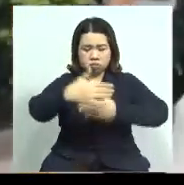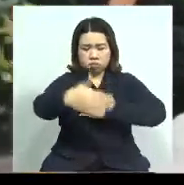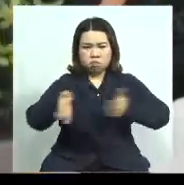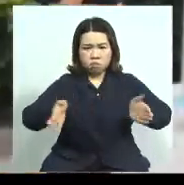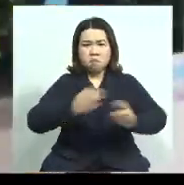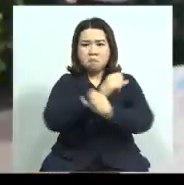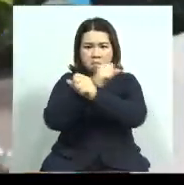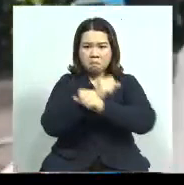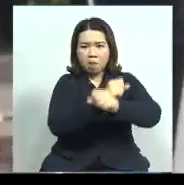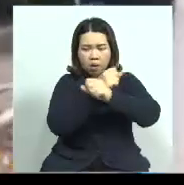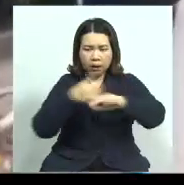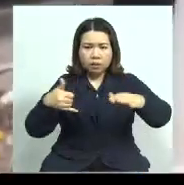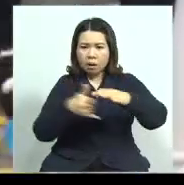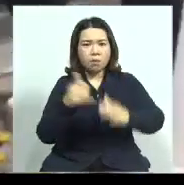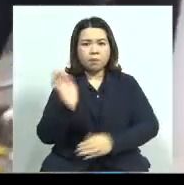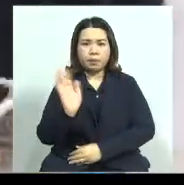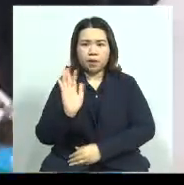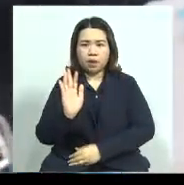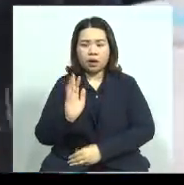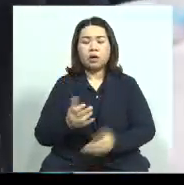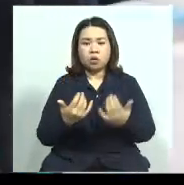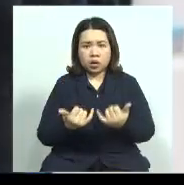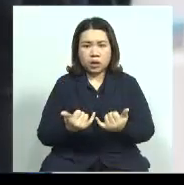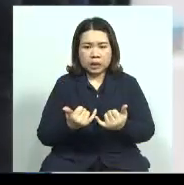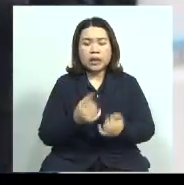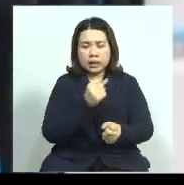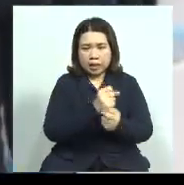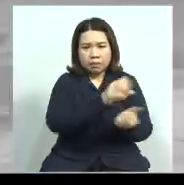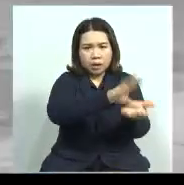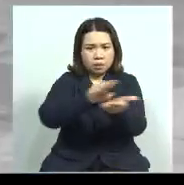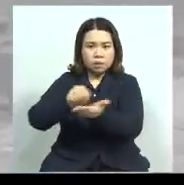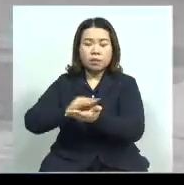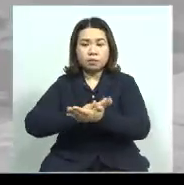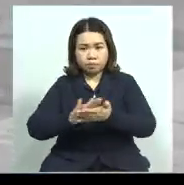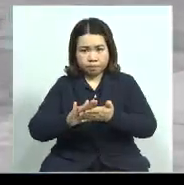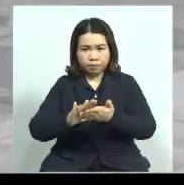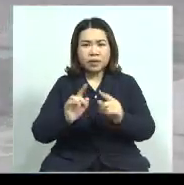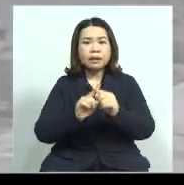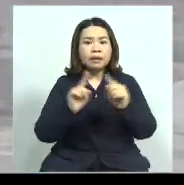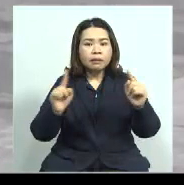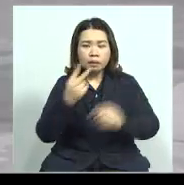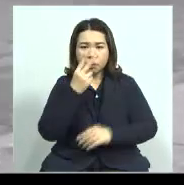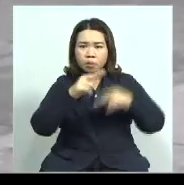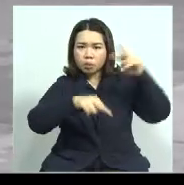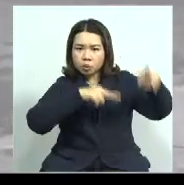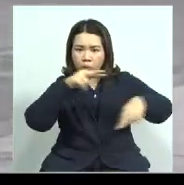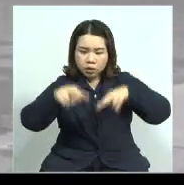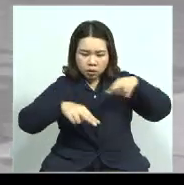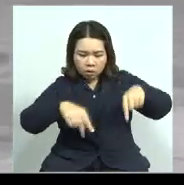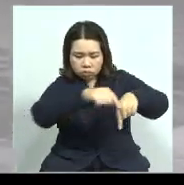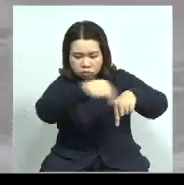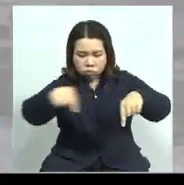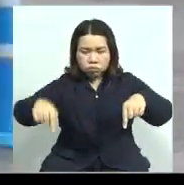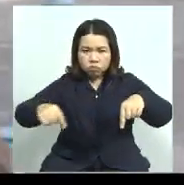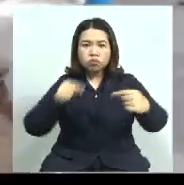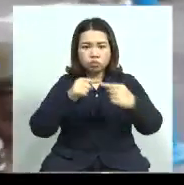ให้ผู้ที่เกี่ยวข้องเข้าไปในพื้นที่ล่าสุดเจ้าหน้าที่สามารถเก็บกู้ได้เรียบร้อยแล้วนะคะแต่ว่ายังต้องตรวจสอบพื้นที่โดยรอบเ